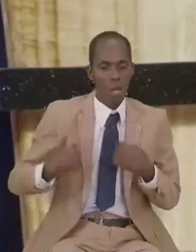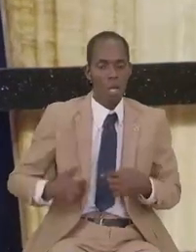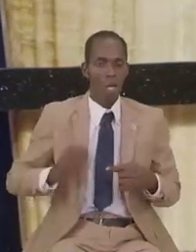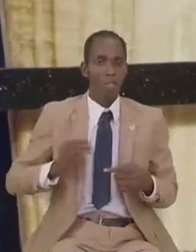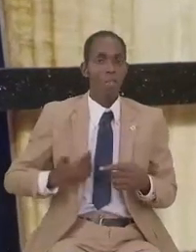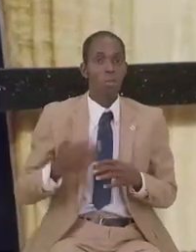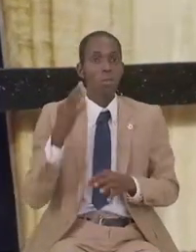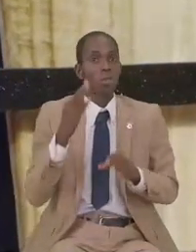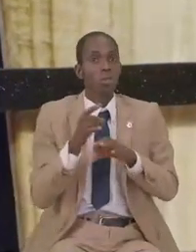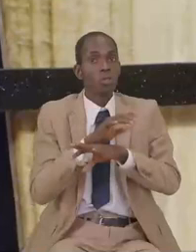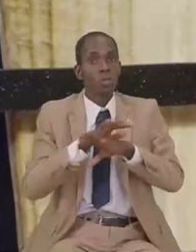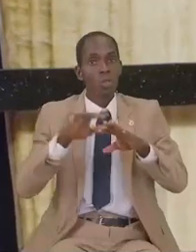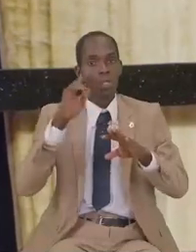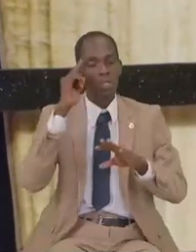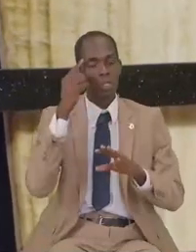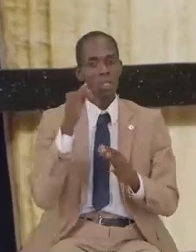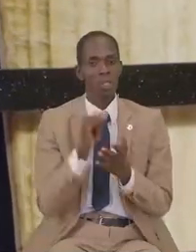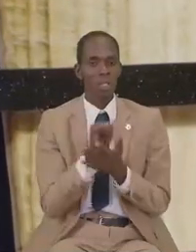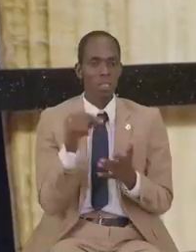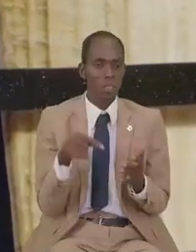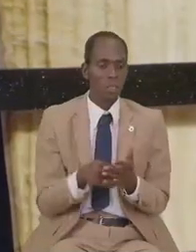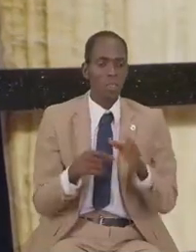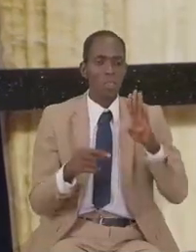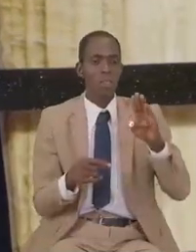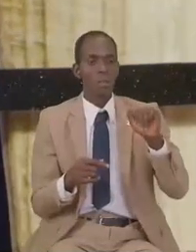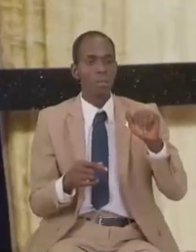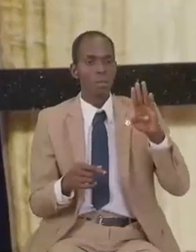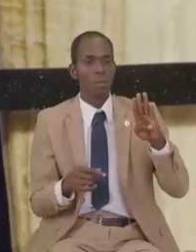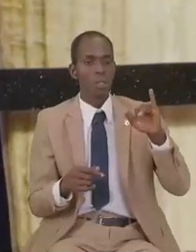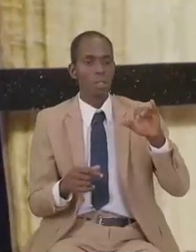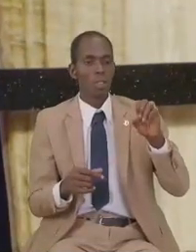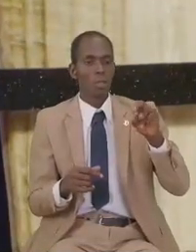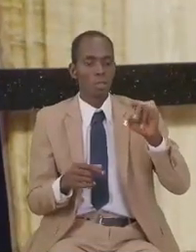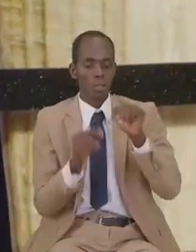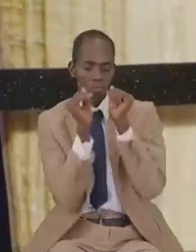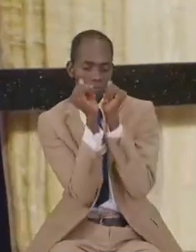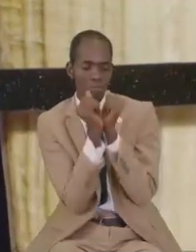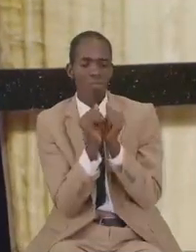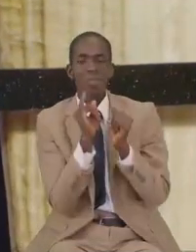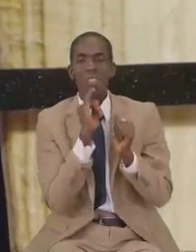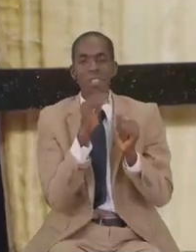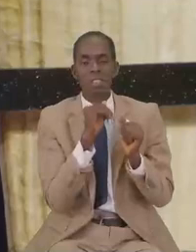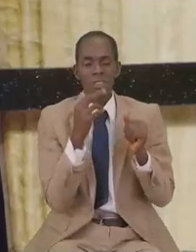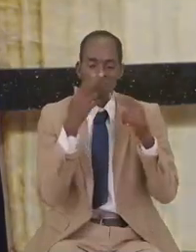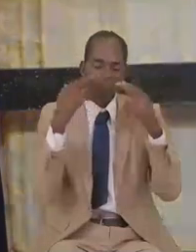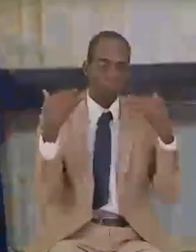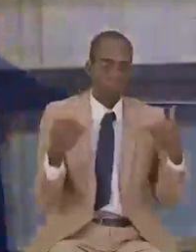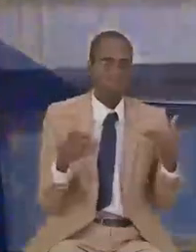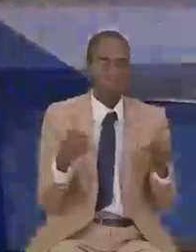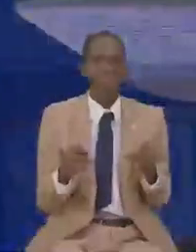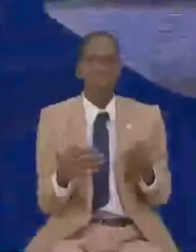cœur, si vous ne dites pas que cette captivité de Babylone, oui, n'est pas un jeu d'enfant, si vous